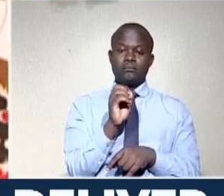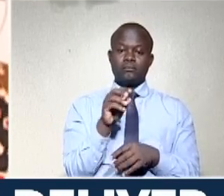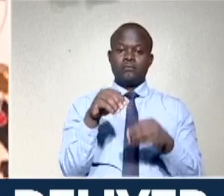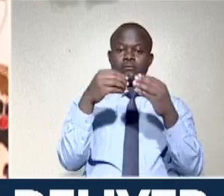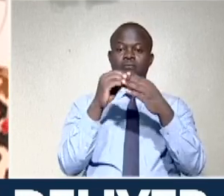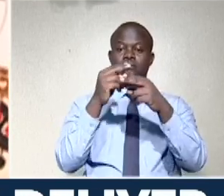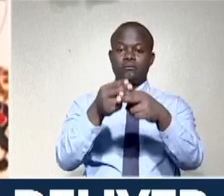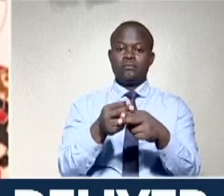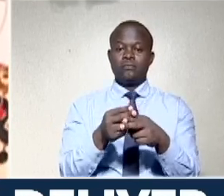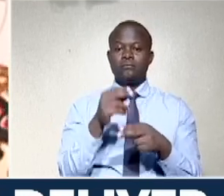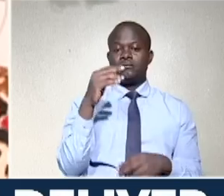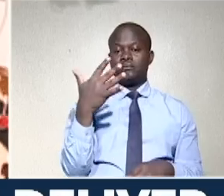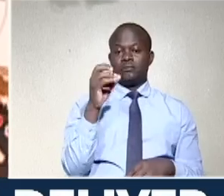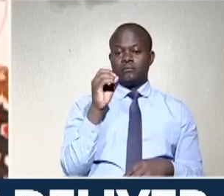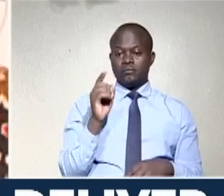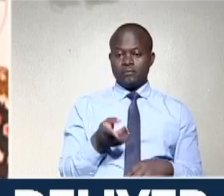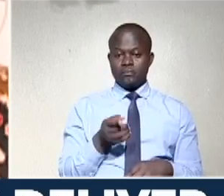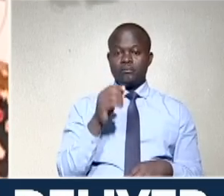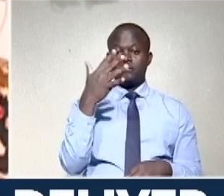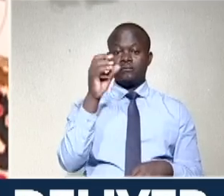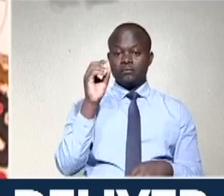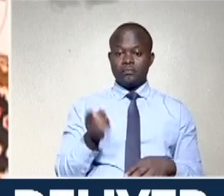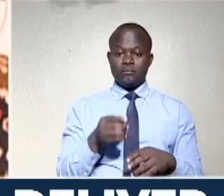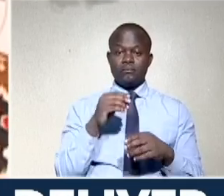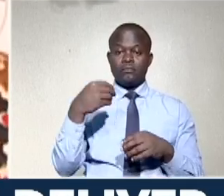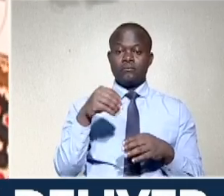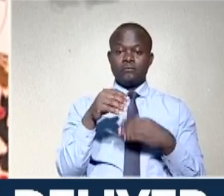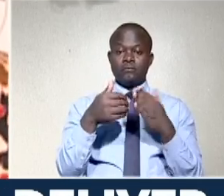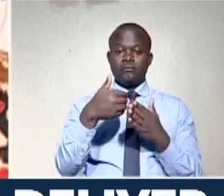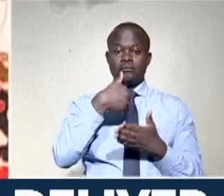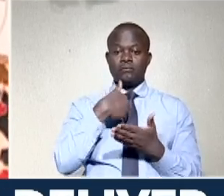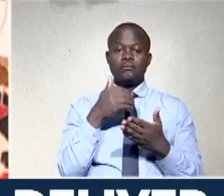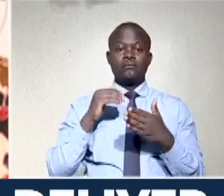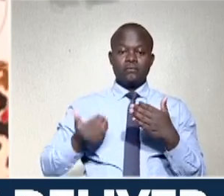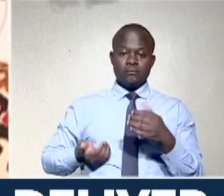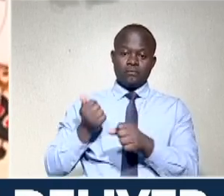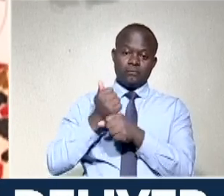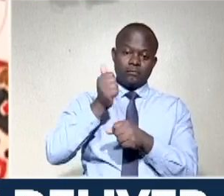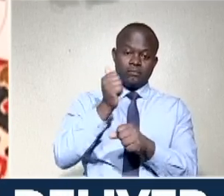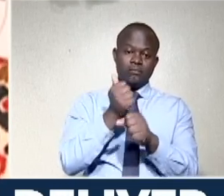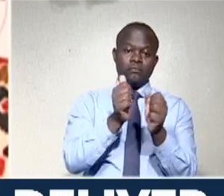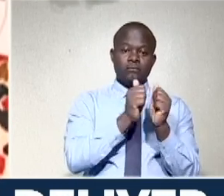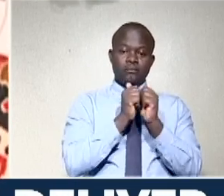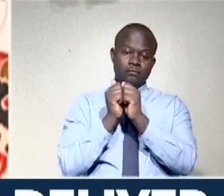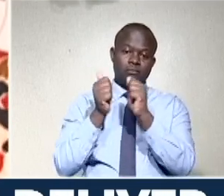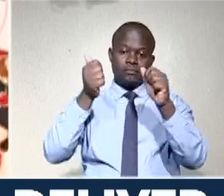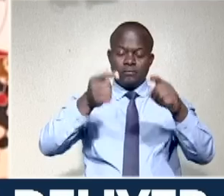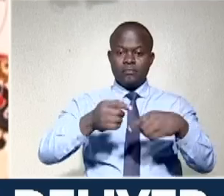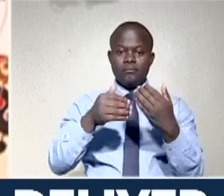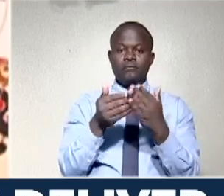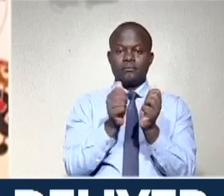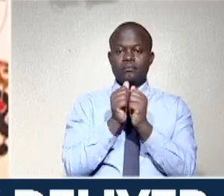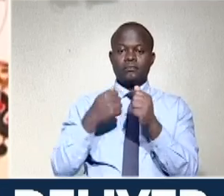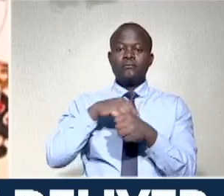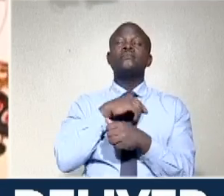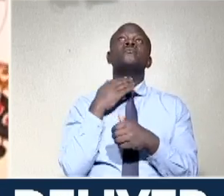kuri $50 kushika kuri $50,000. So dufite abadamu waba entrepreneurs benshi cyane dukorana, baza batugana, baza